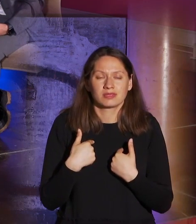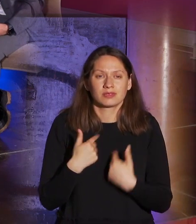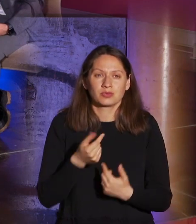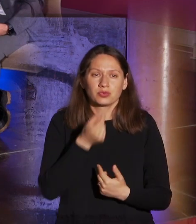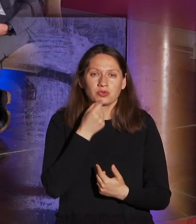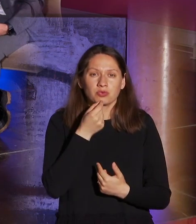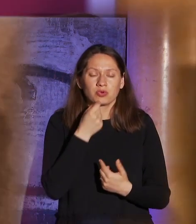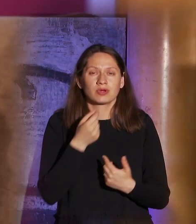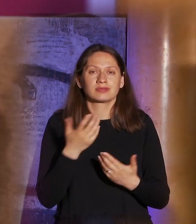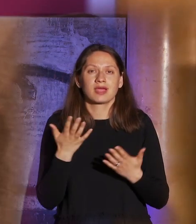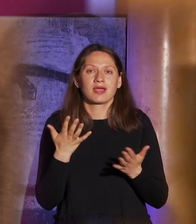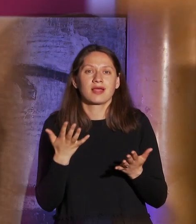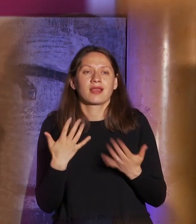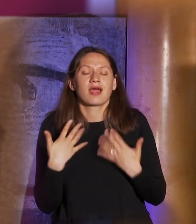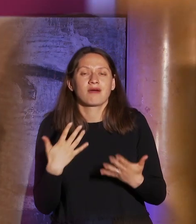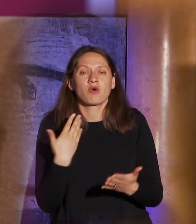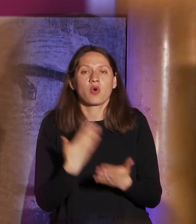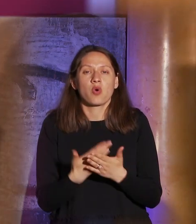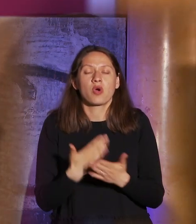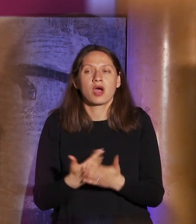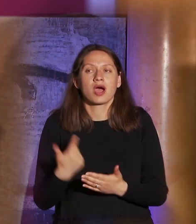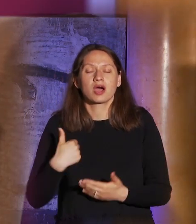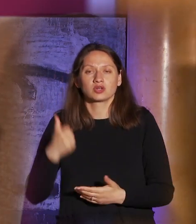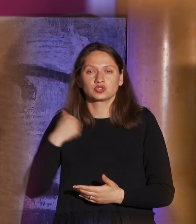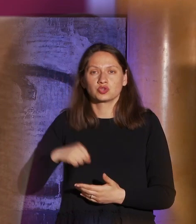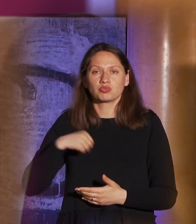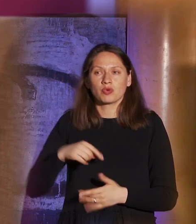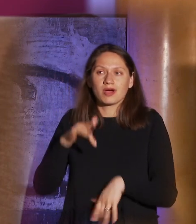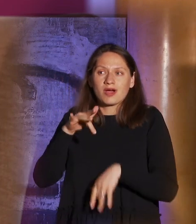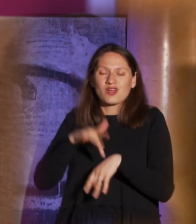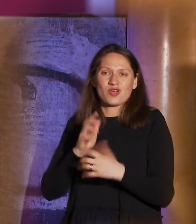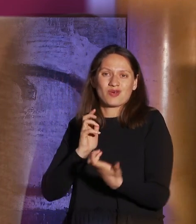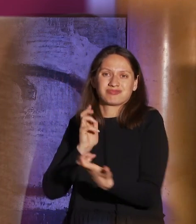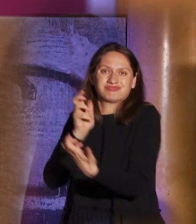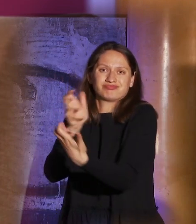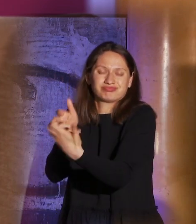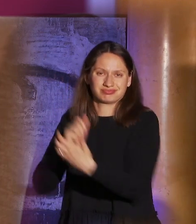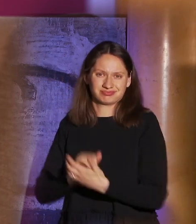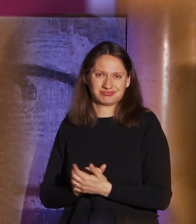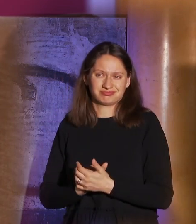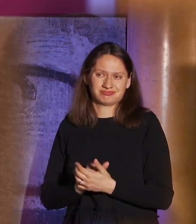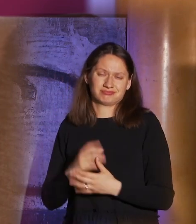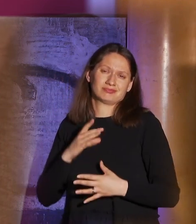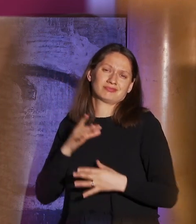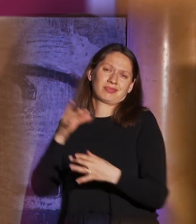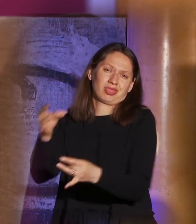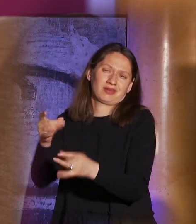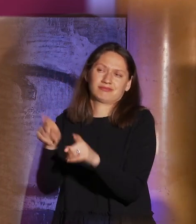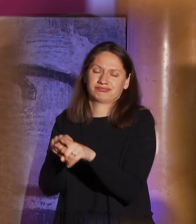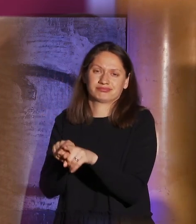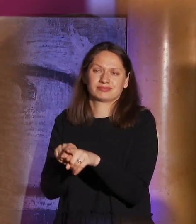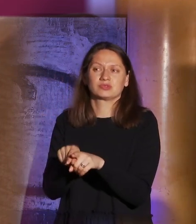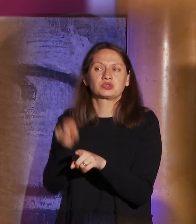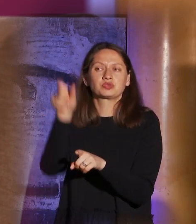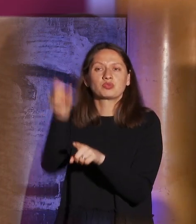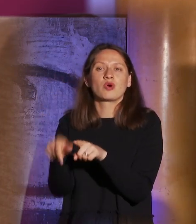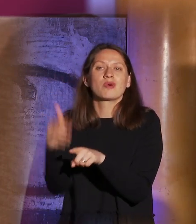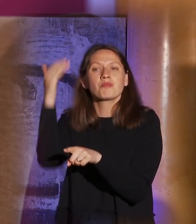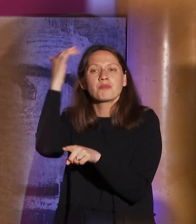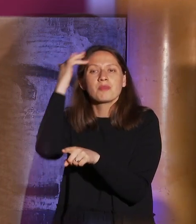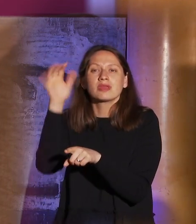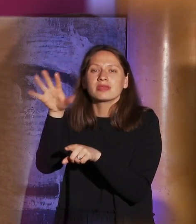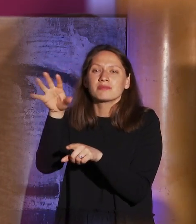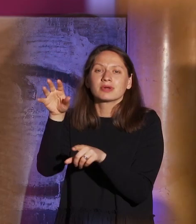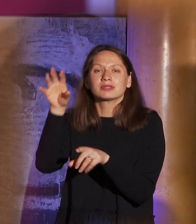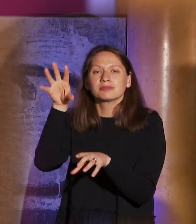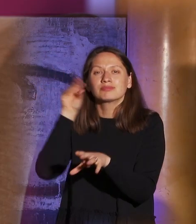aš jaučiu jį. Aš jaučiu, ką žmogus... ką jisai jaučia, ką jis man transliuoja. O matymas,